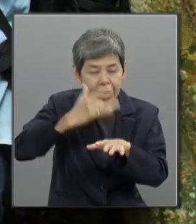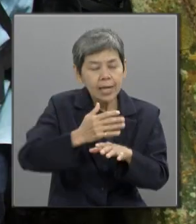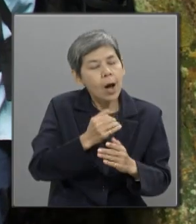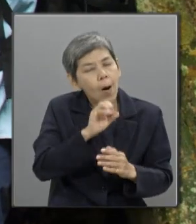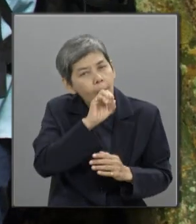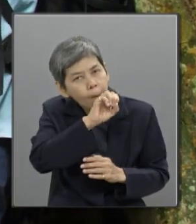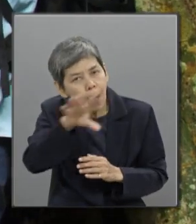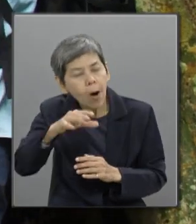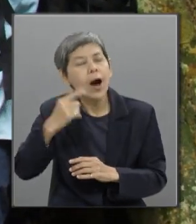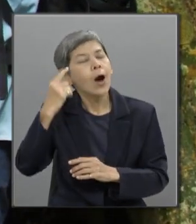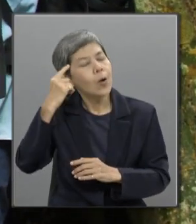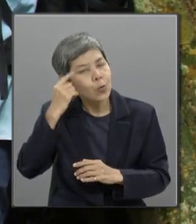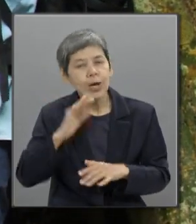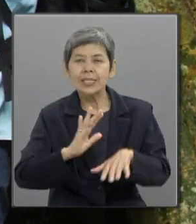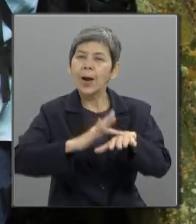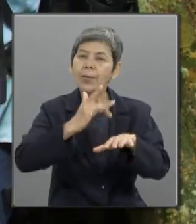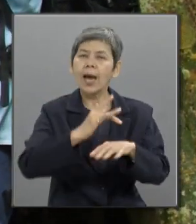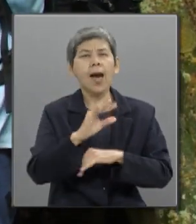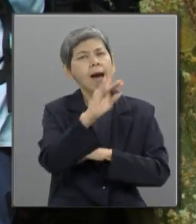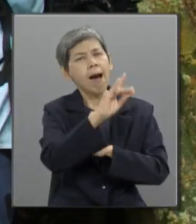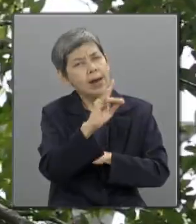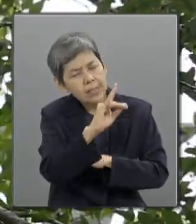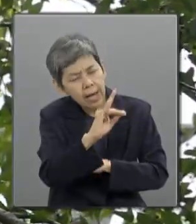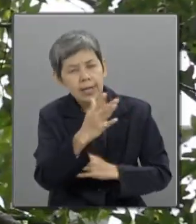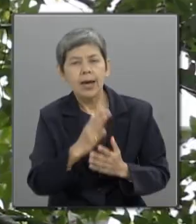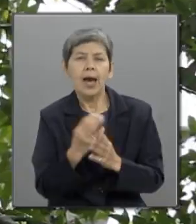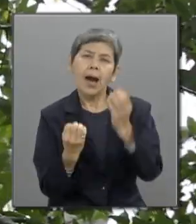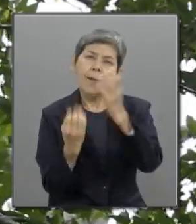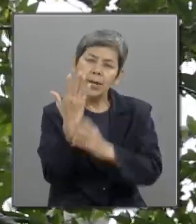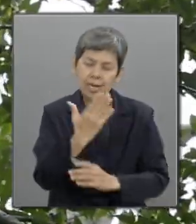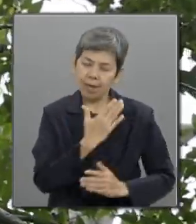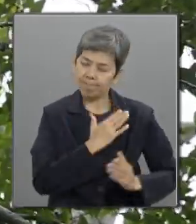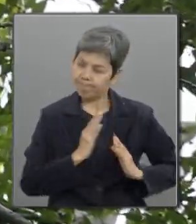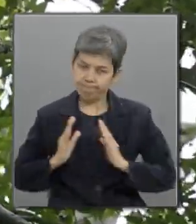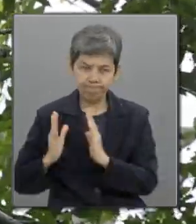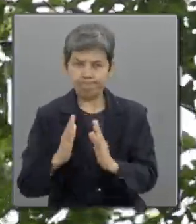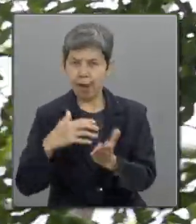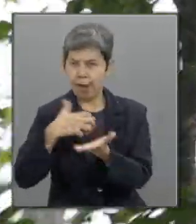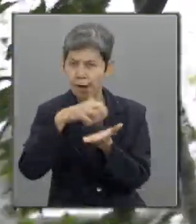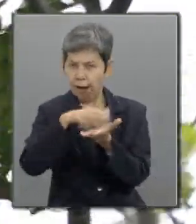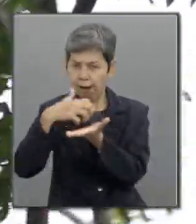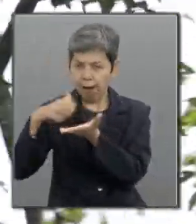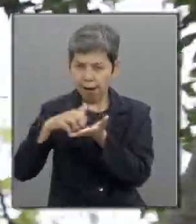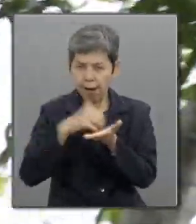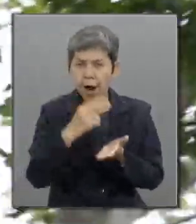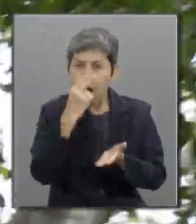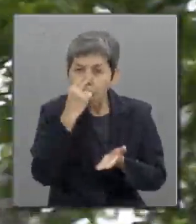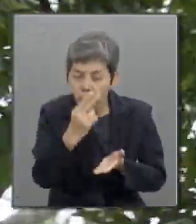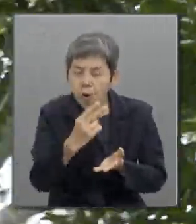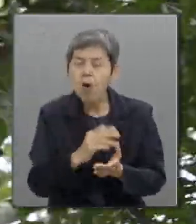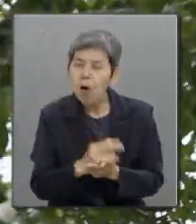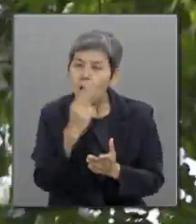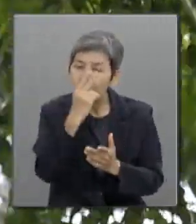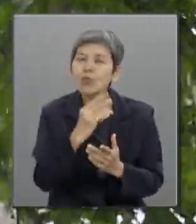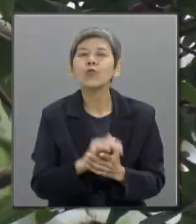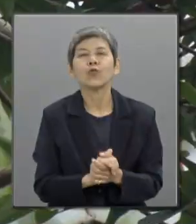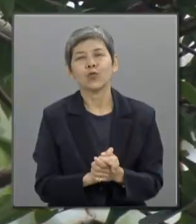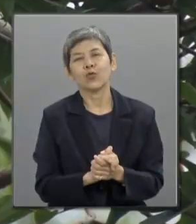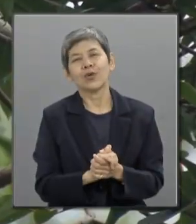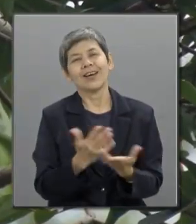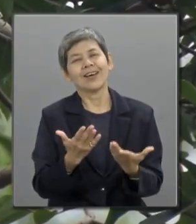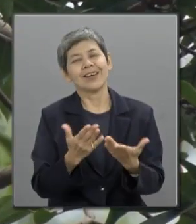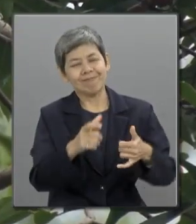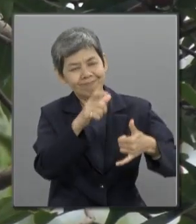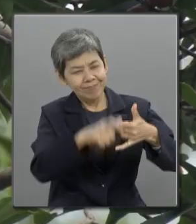ากจะพูดแทนสัตว์ป่าพูดแทนพืชนะฮะอยากจะให้คนเนี่ยหันมาได้รู้จักกับ